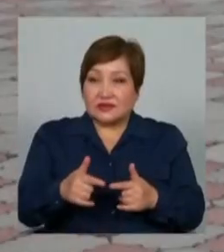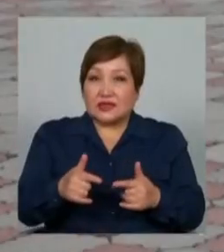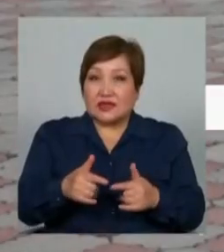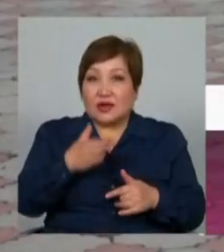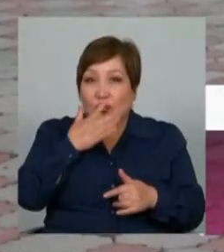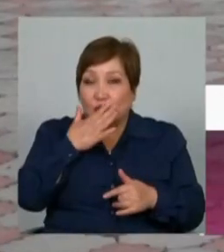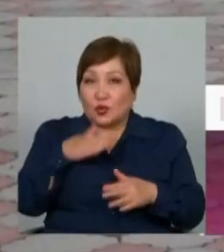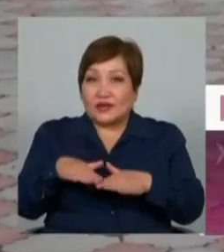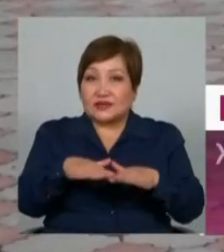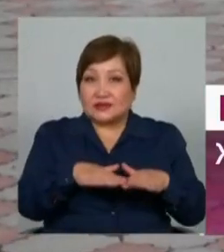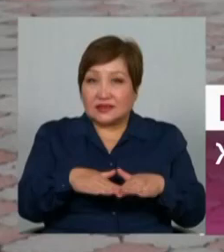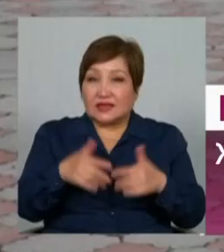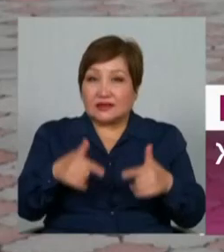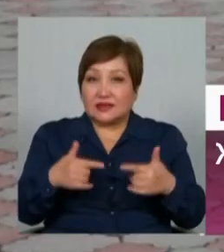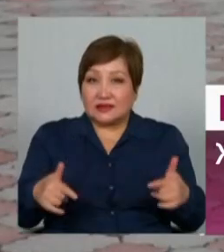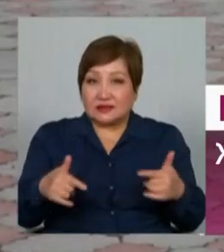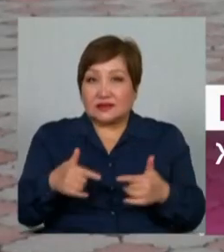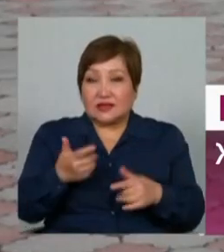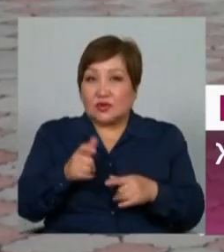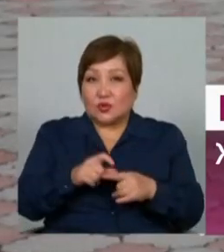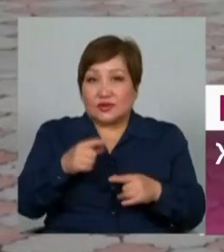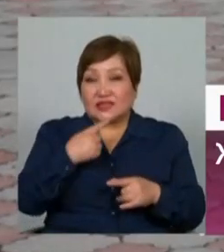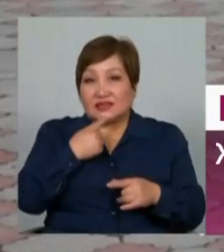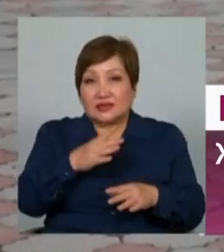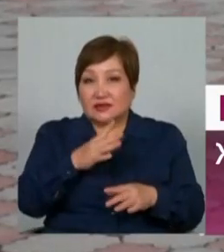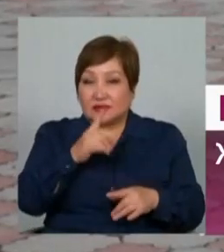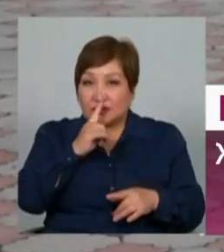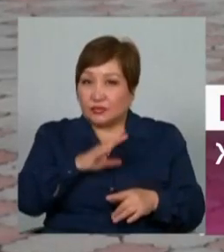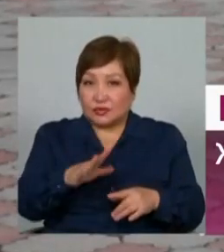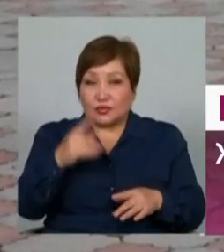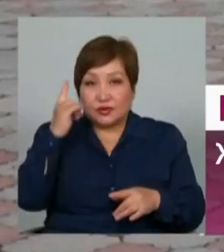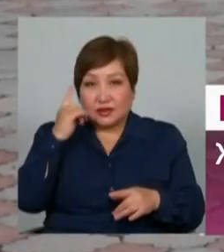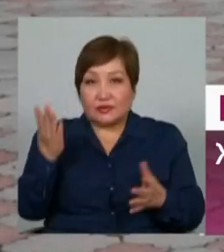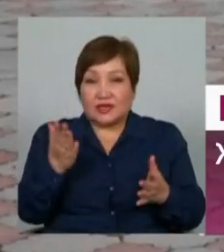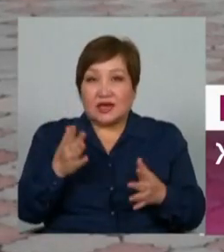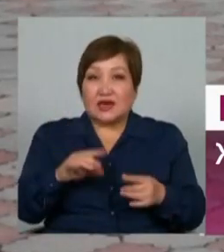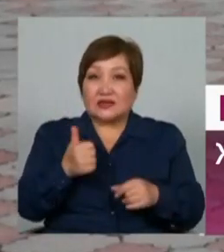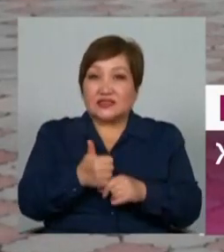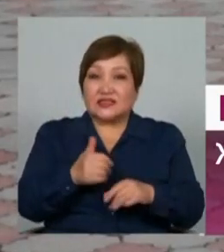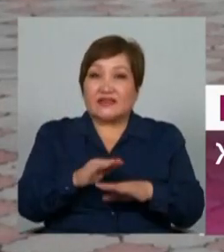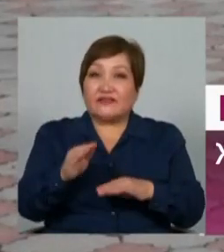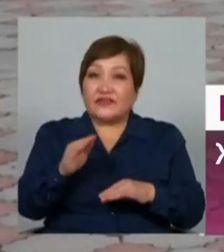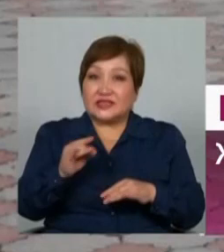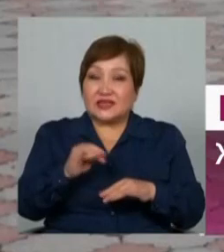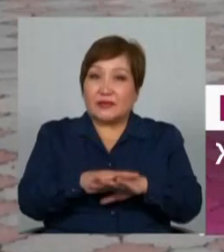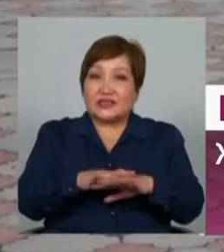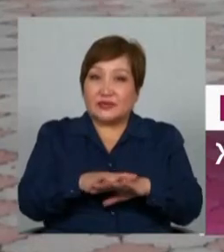Ұлттық бірыңғай тестілеу мен үшін аса қиынға соғат деп ойламаймын. Ең бастысы физика, математика пәндерінің формулаларын білсең болғаны. Бірақ